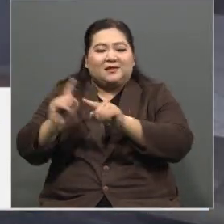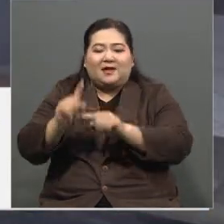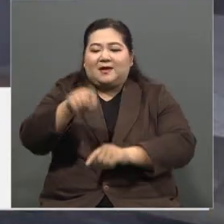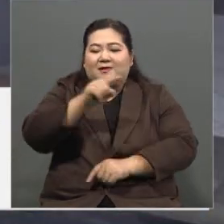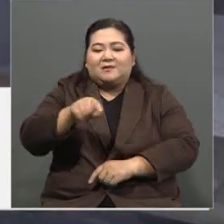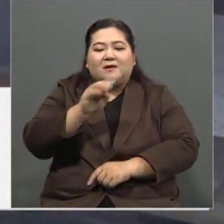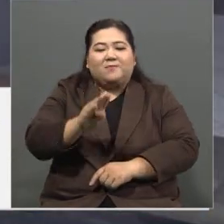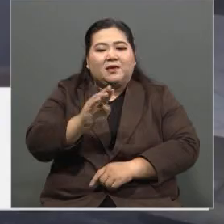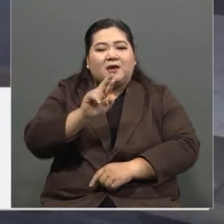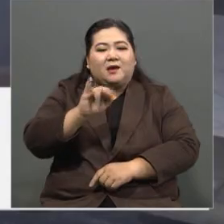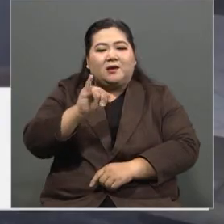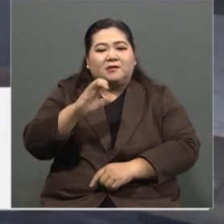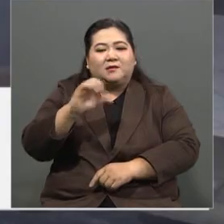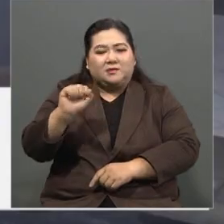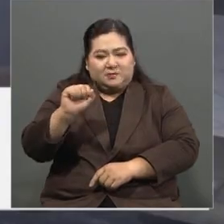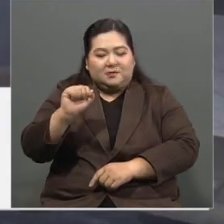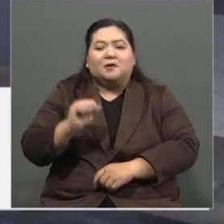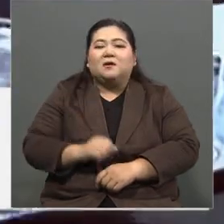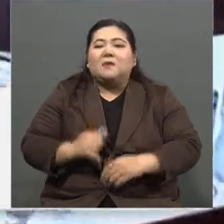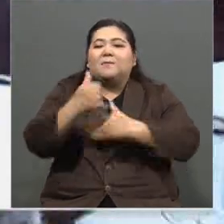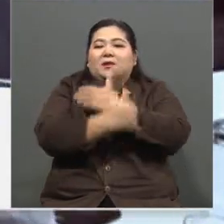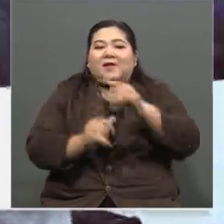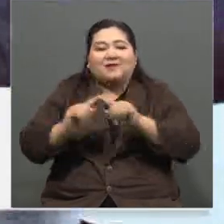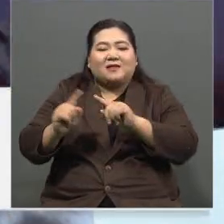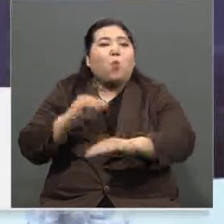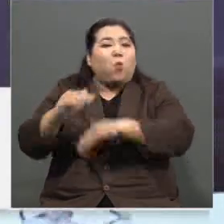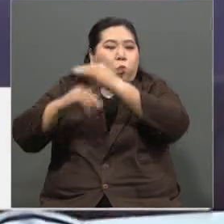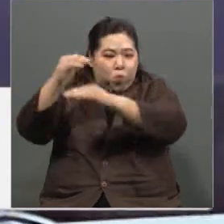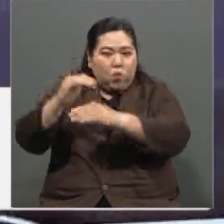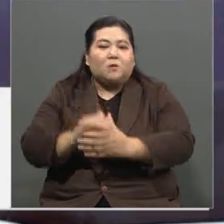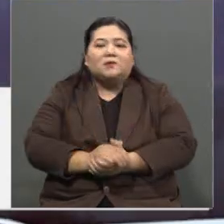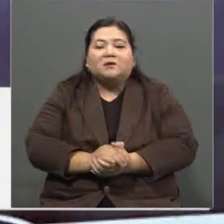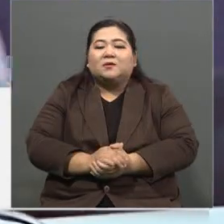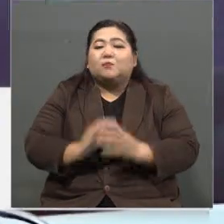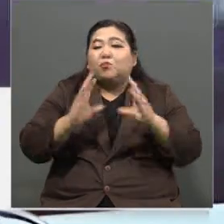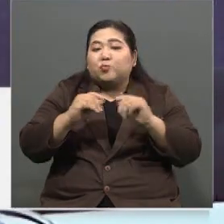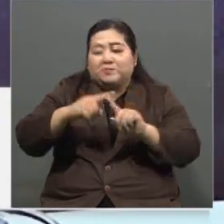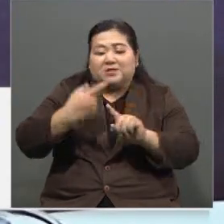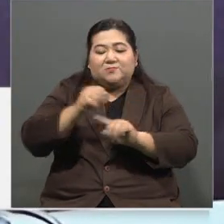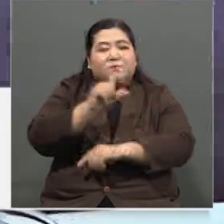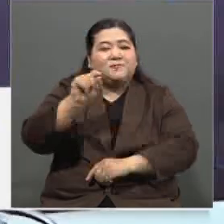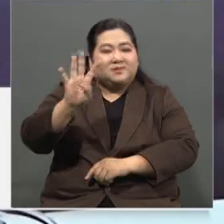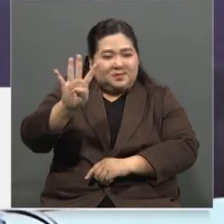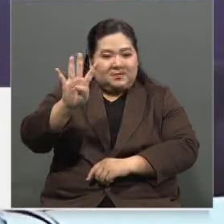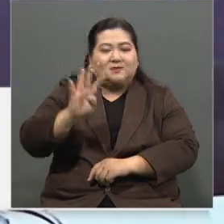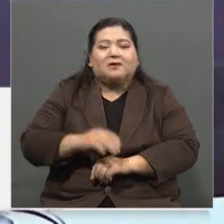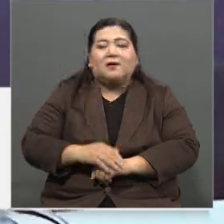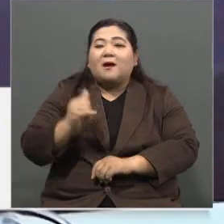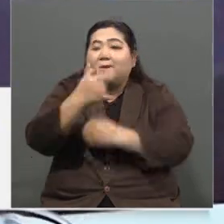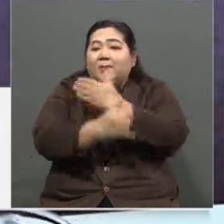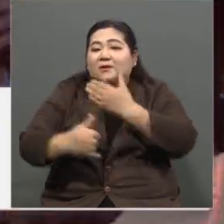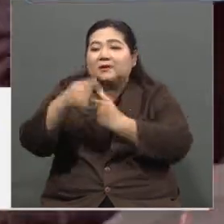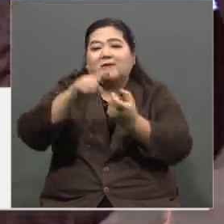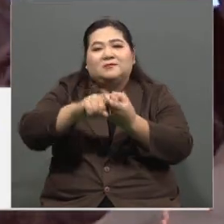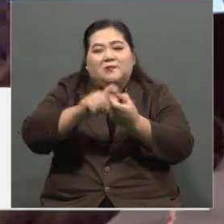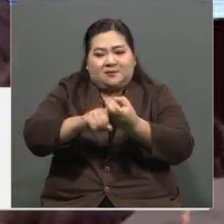ประเทศตลาดเกิดใหม่และประเทศกำลังพัฒนาหรือ brix Plus Summitซึ่งจะมีขึ้นวันที่ 24ตุลาคมนี้ที่เมืองคาซาน